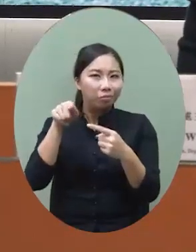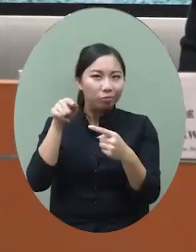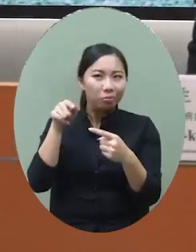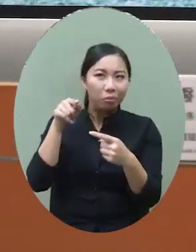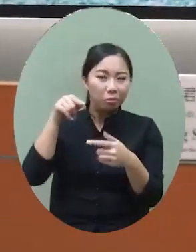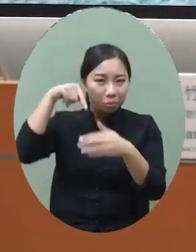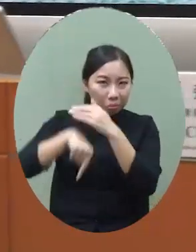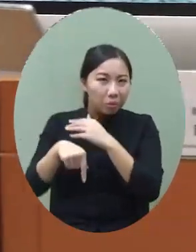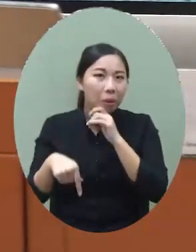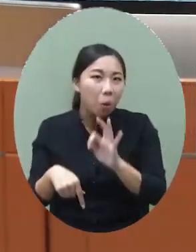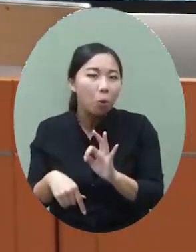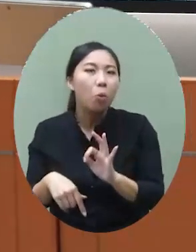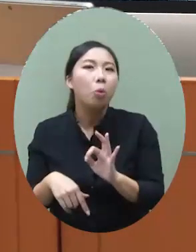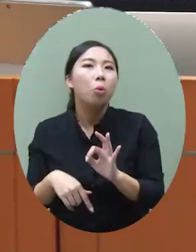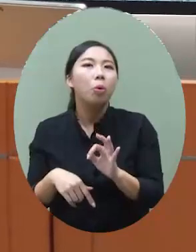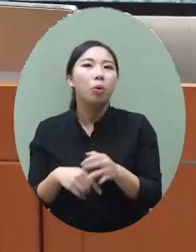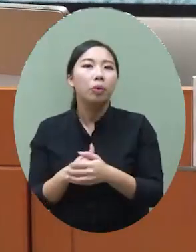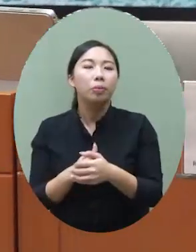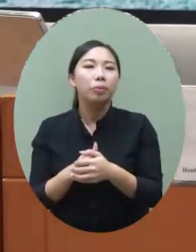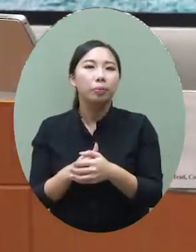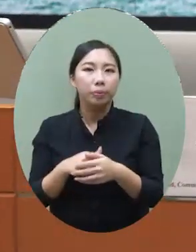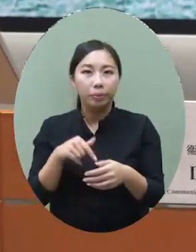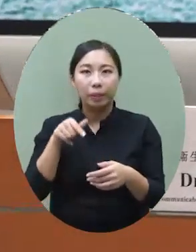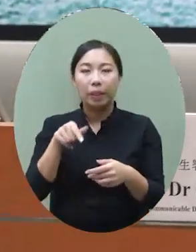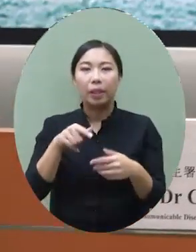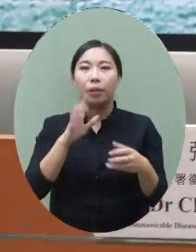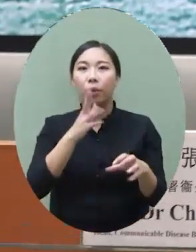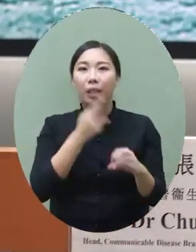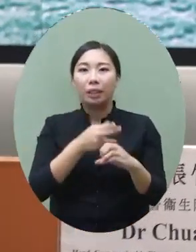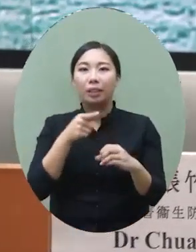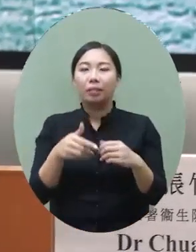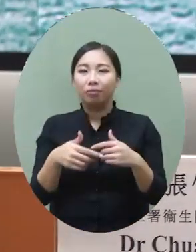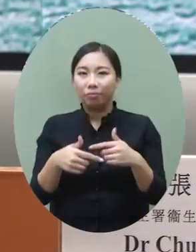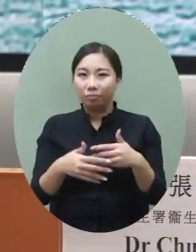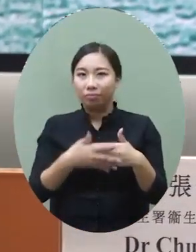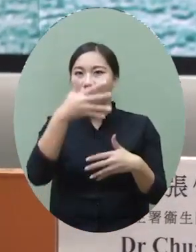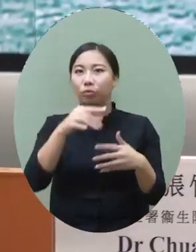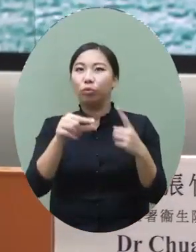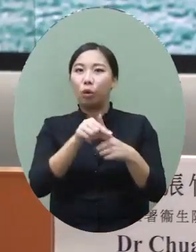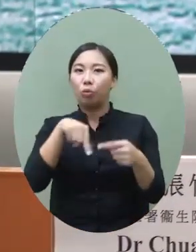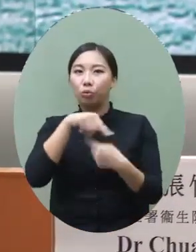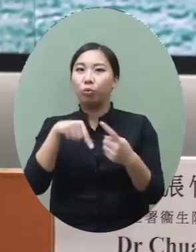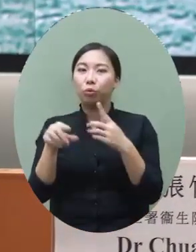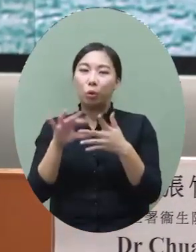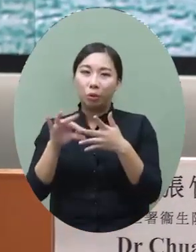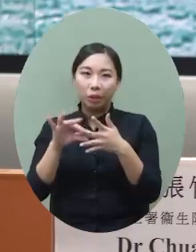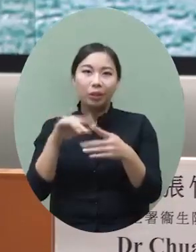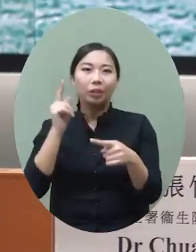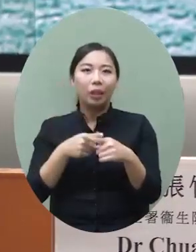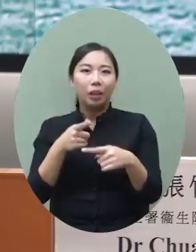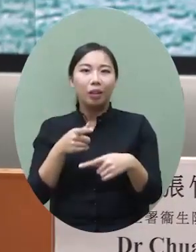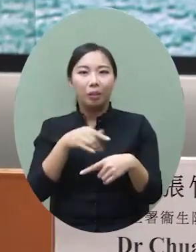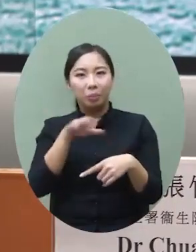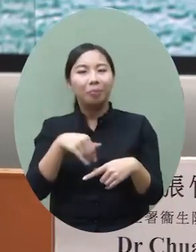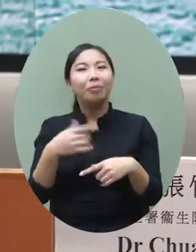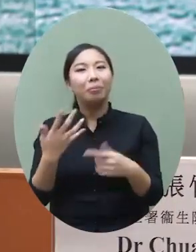因為其實呢個艾寧樓嘅中途宿舍咧，嗰啲人士咧，雖然可能有啲即係需要住嗰度啦，